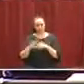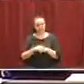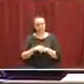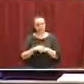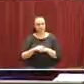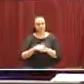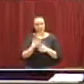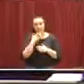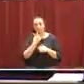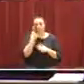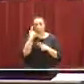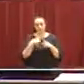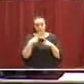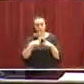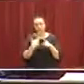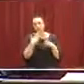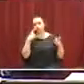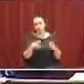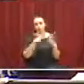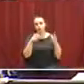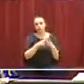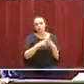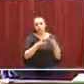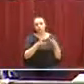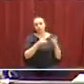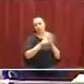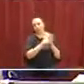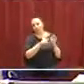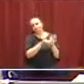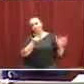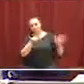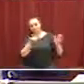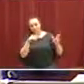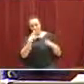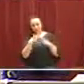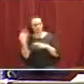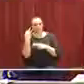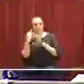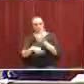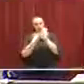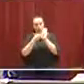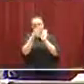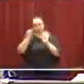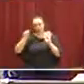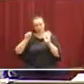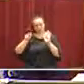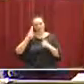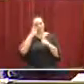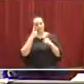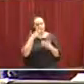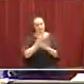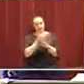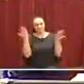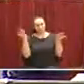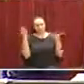Si alguna cosa allunya en els ciutadans de la política és la corrupció. Si alguna cosa lleva la confiança en